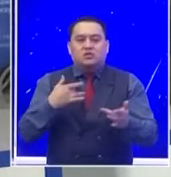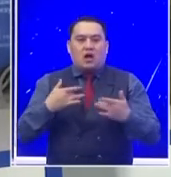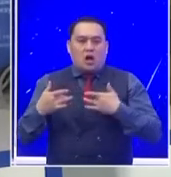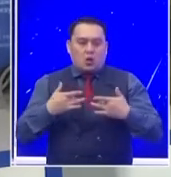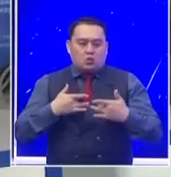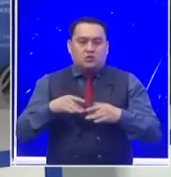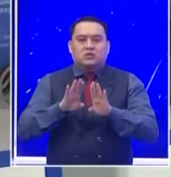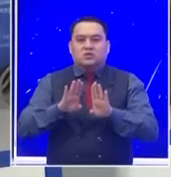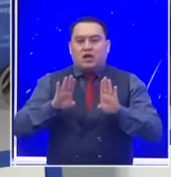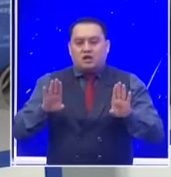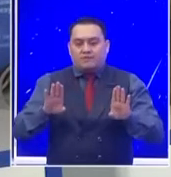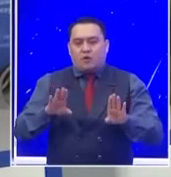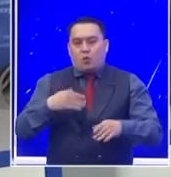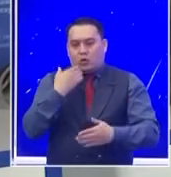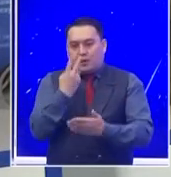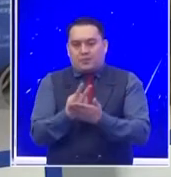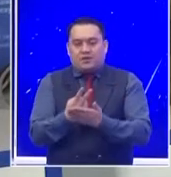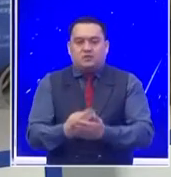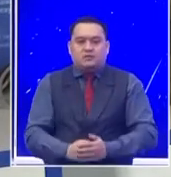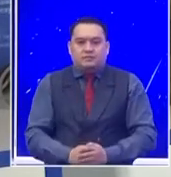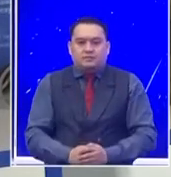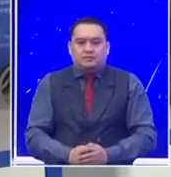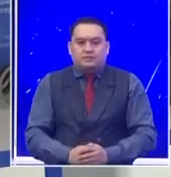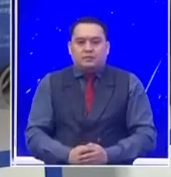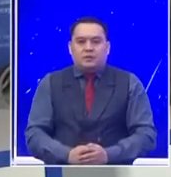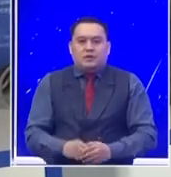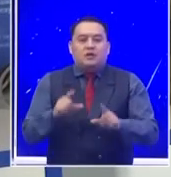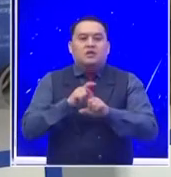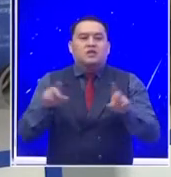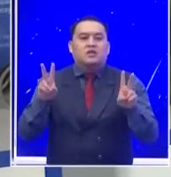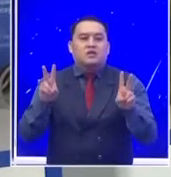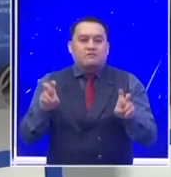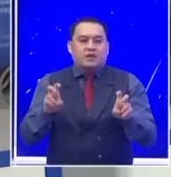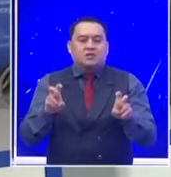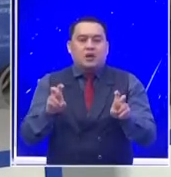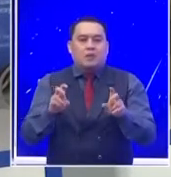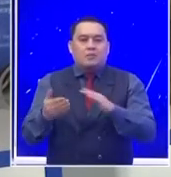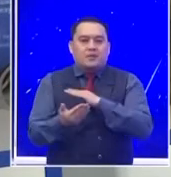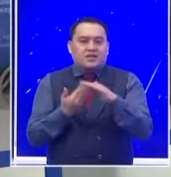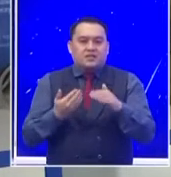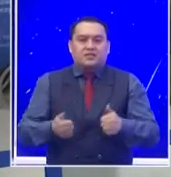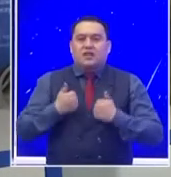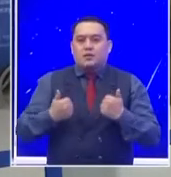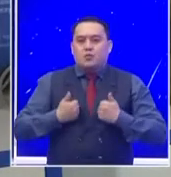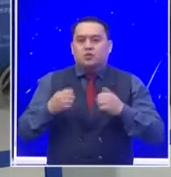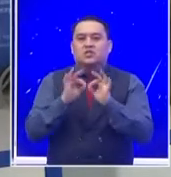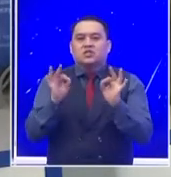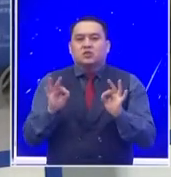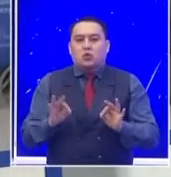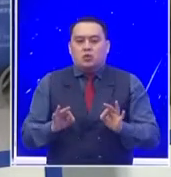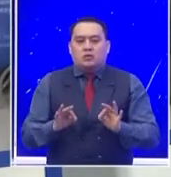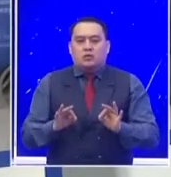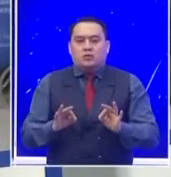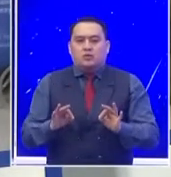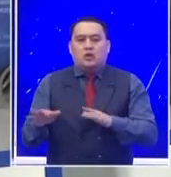сценками из отрывков произведения элиаса девизом конкурса является призыв стремись к искусству современник